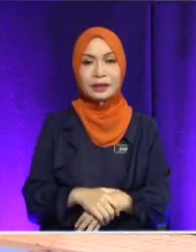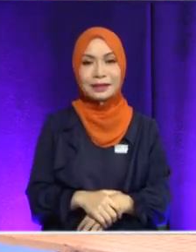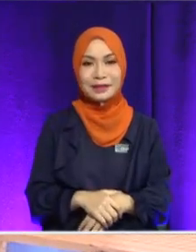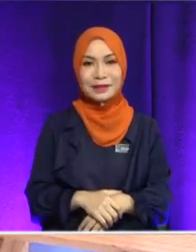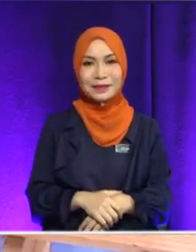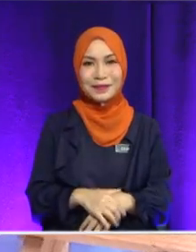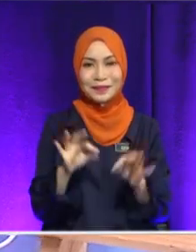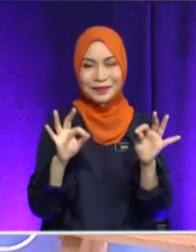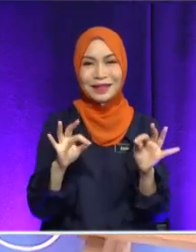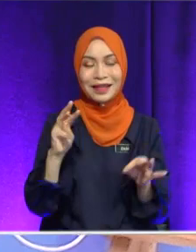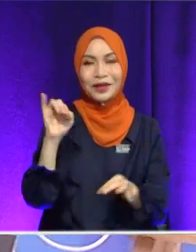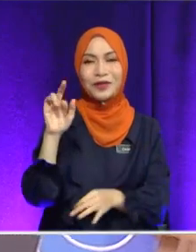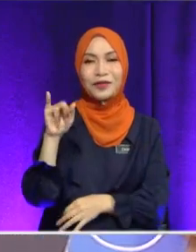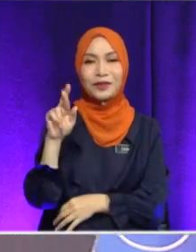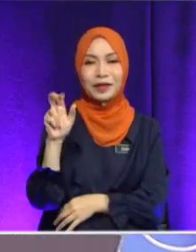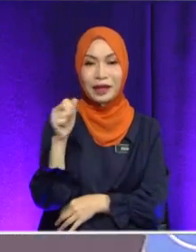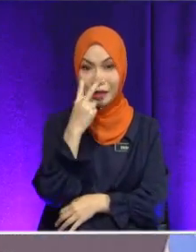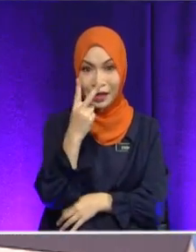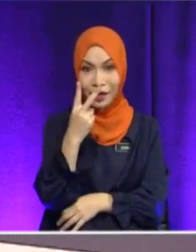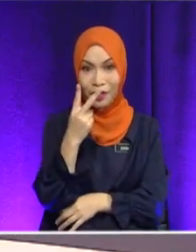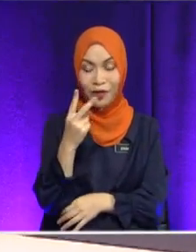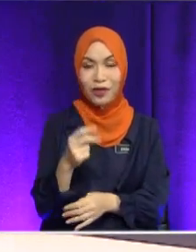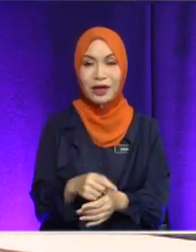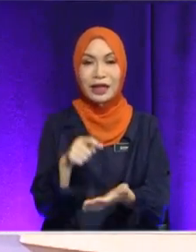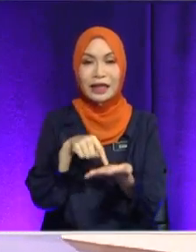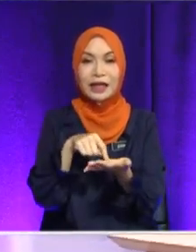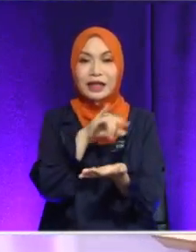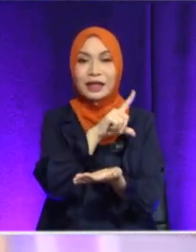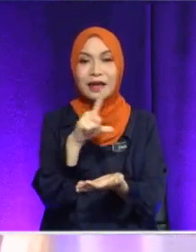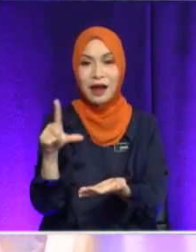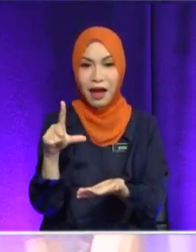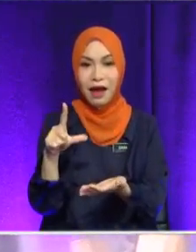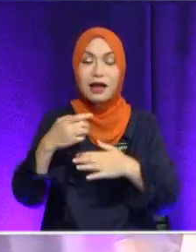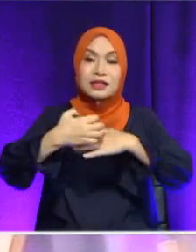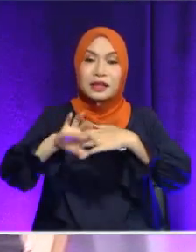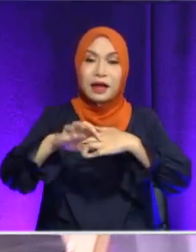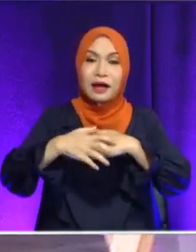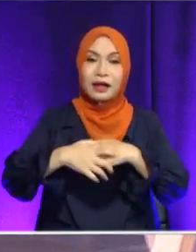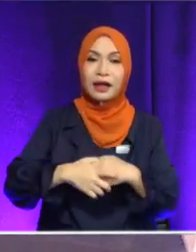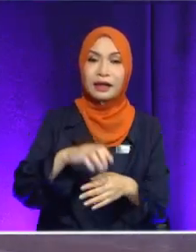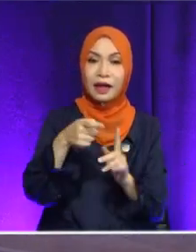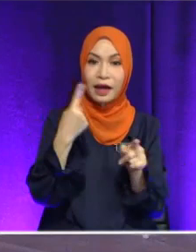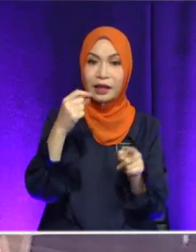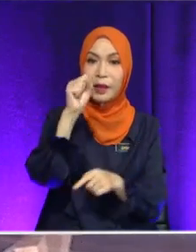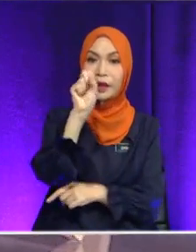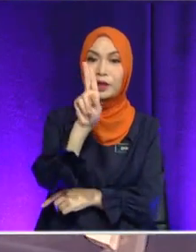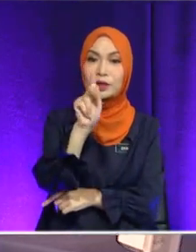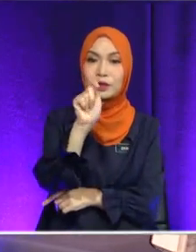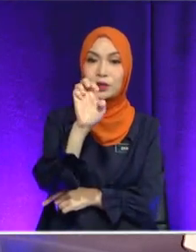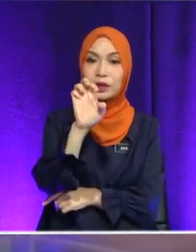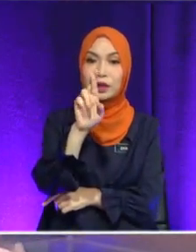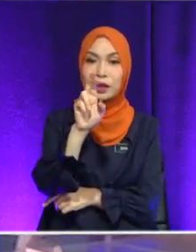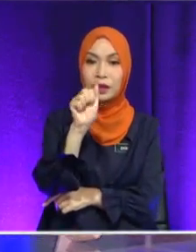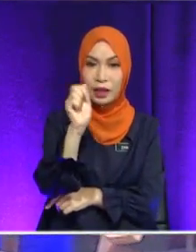tengok pada gambar ini sebenarnya ini adalah cetak saring dia bukan lukis dia bukan lukis hidup kawan yang dimaksud dengan mencetak gambar itu